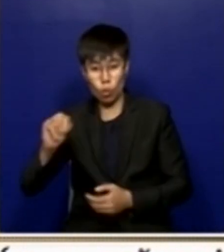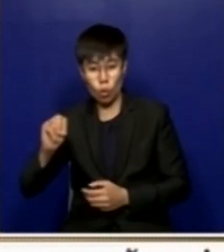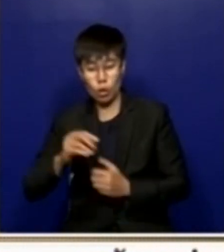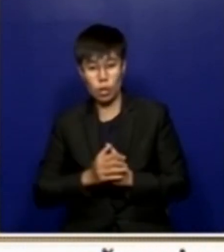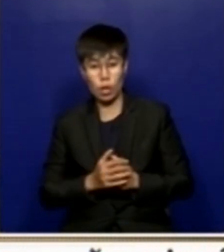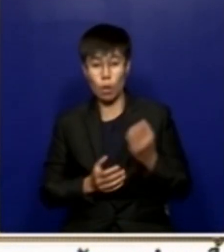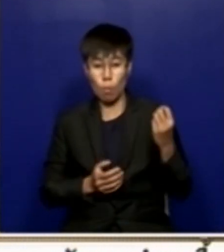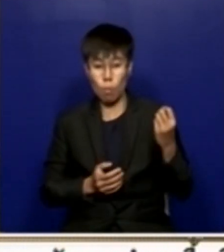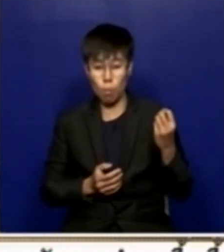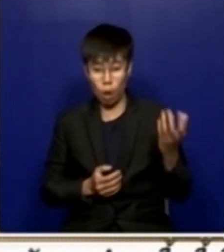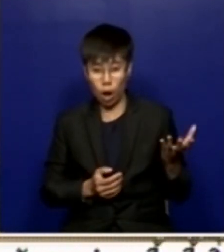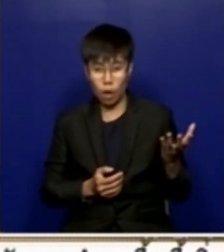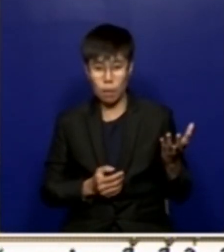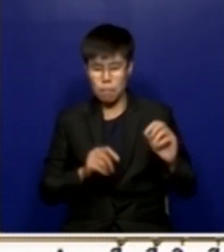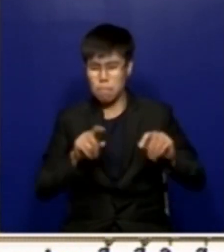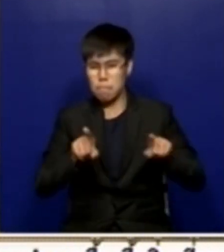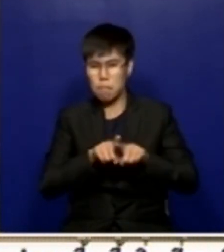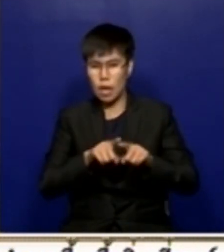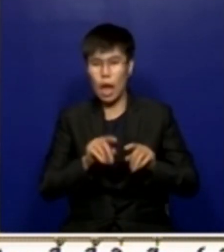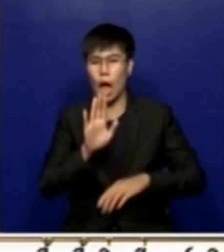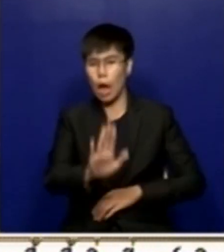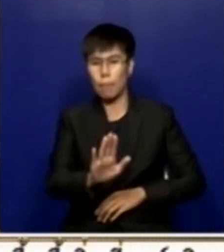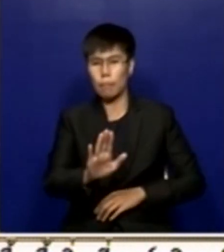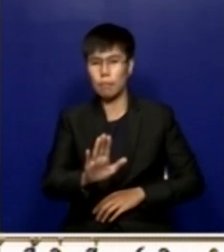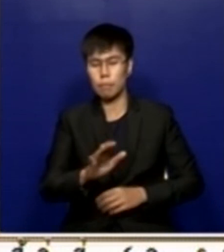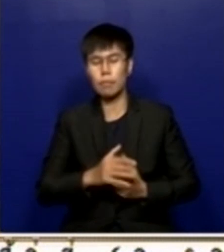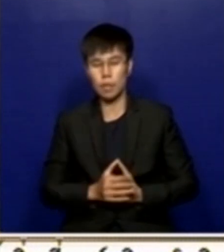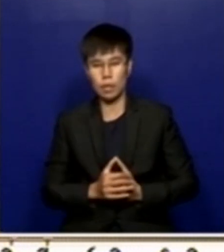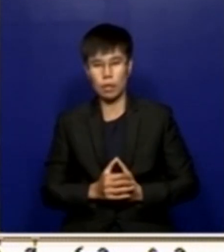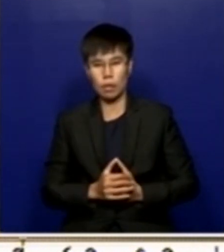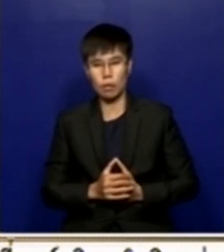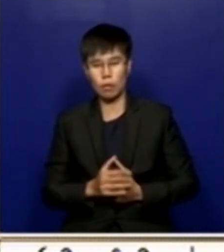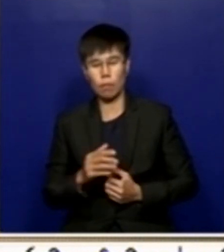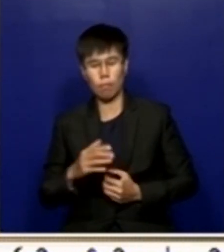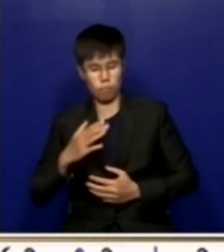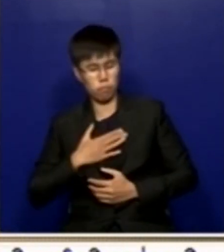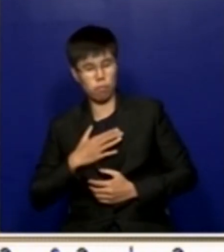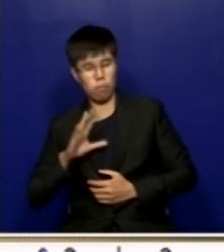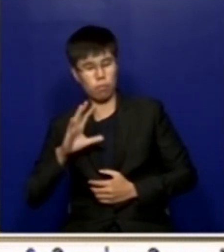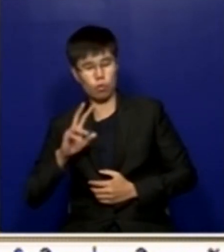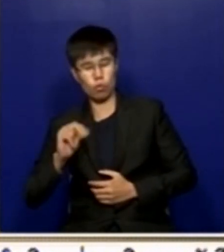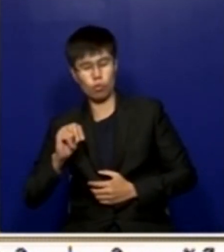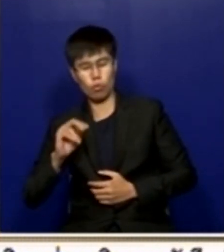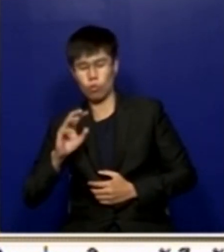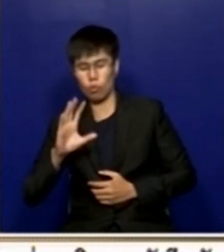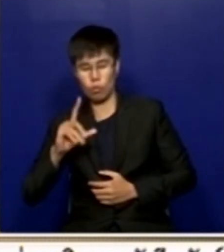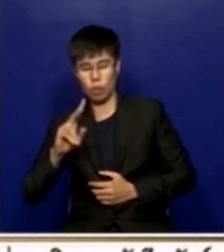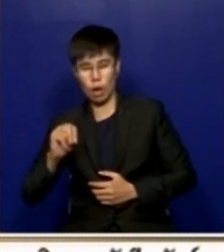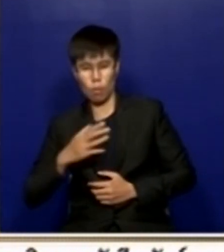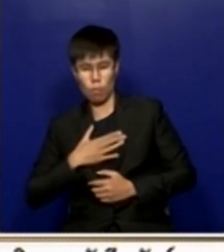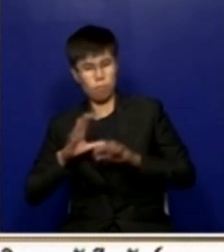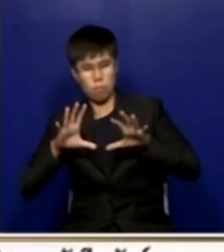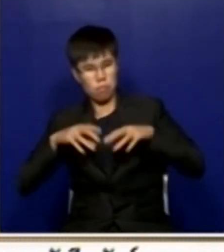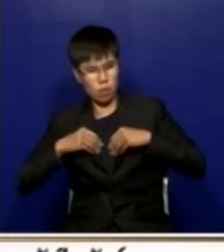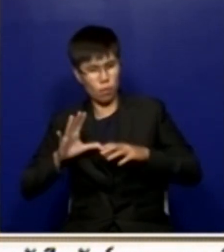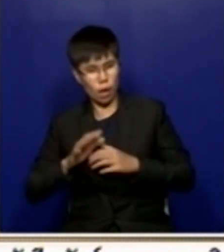มากมาเอาเสียงข้างมากมาปิดกั้นอย่างนี้ก็ท่านไม่เห็นด้วยแล้วก็เสนอบริการระบบประชุมผมก็อธิบายว่า